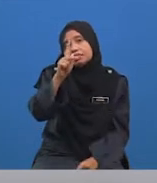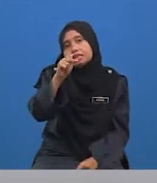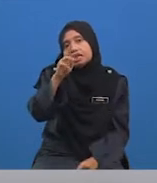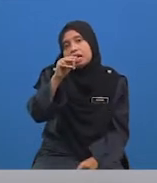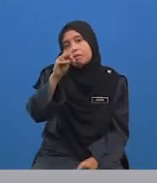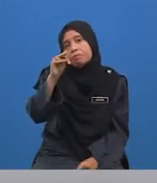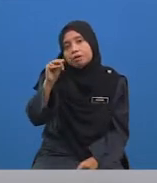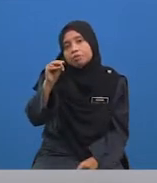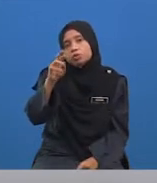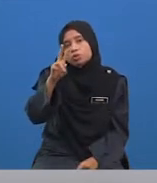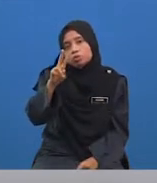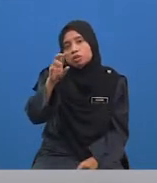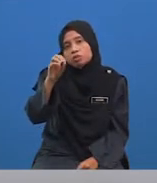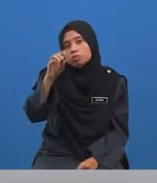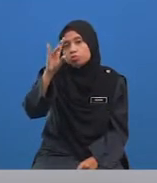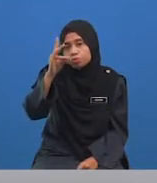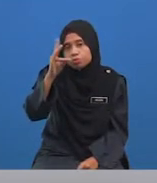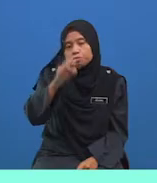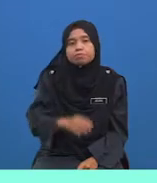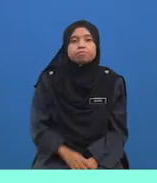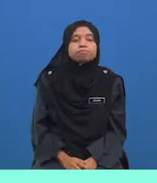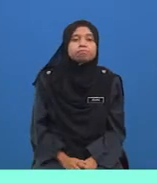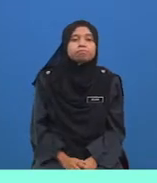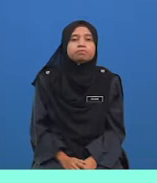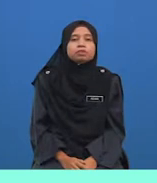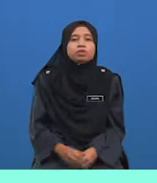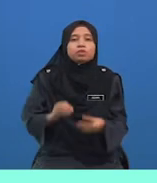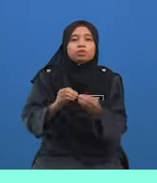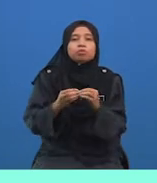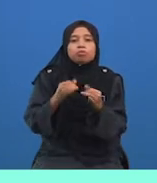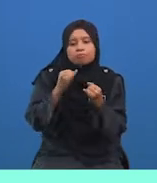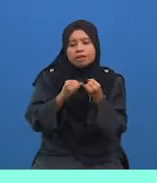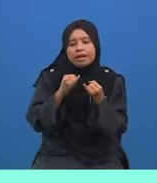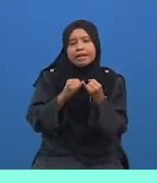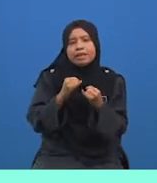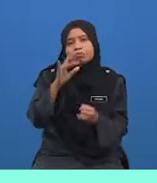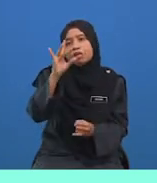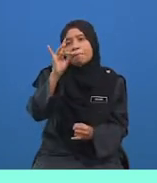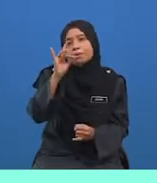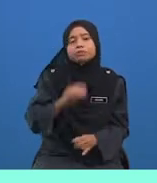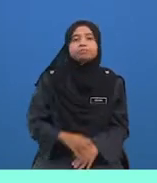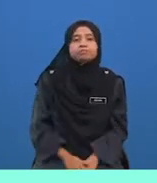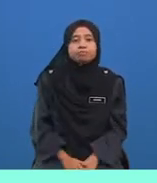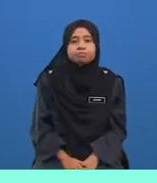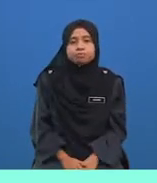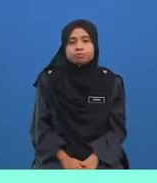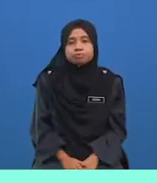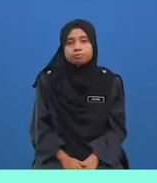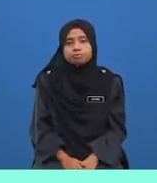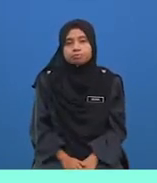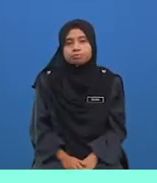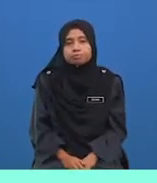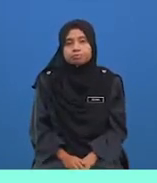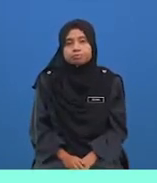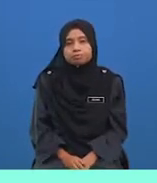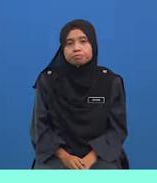SKMM tahun 2017. Etika yang terakhir pula, iaitu yang